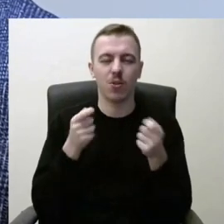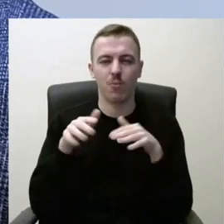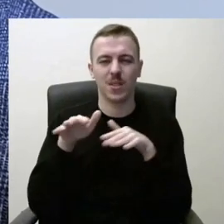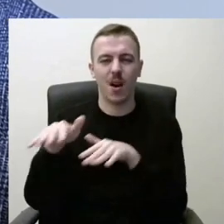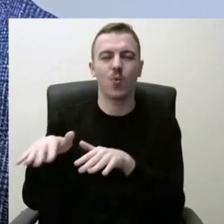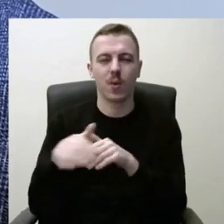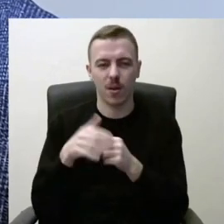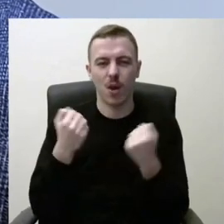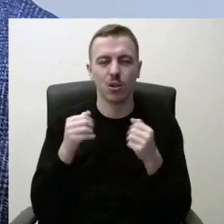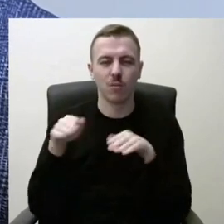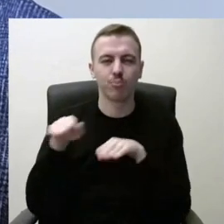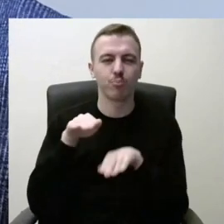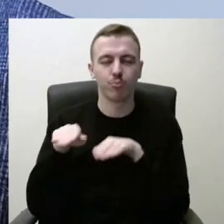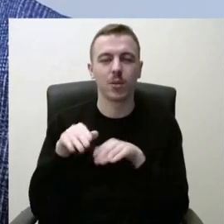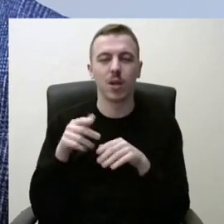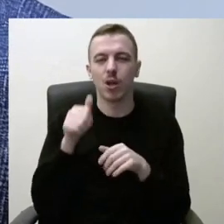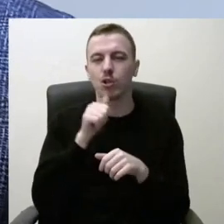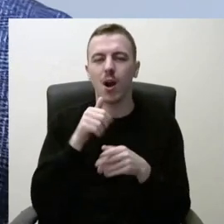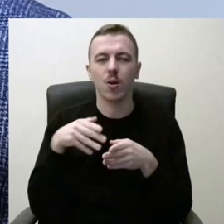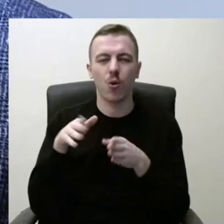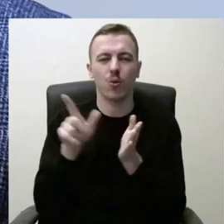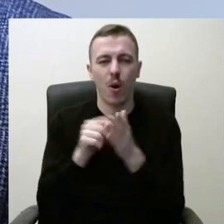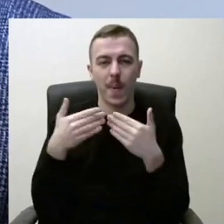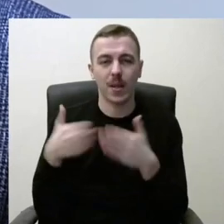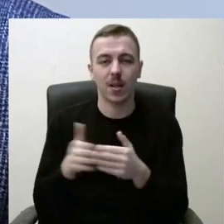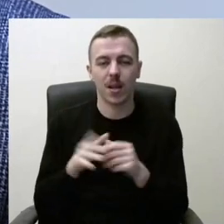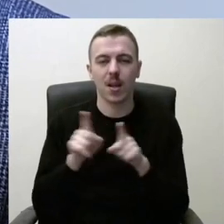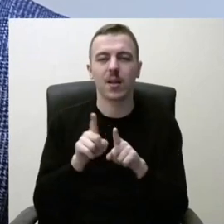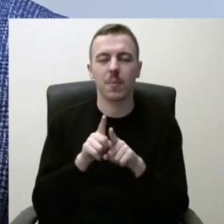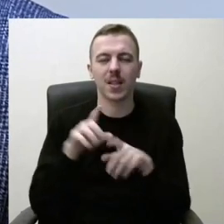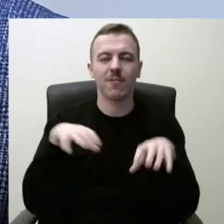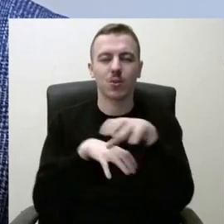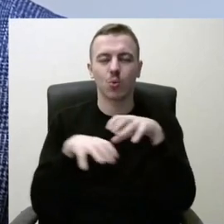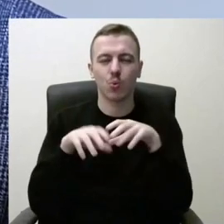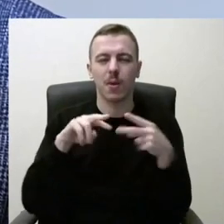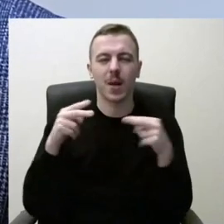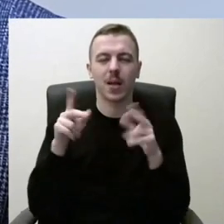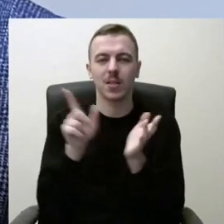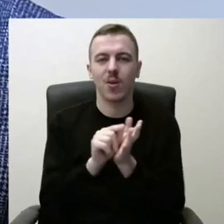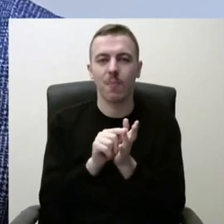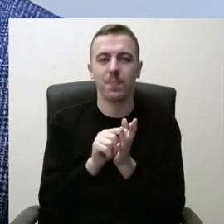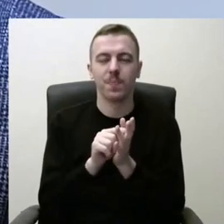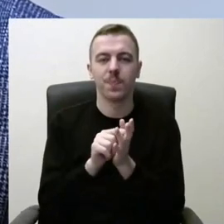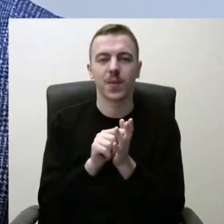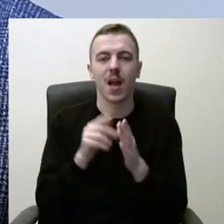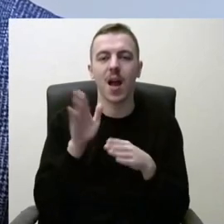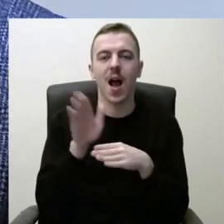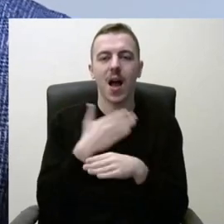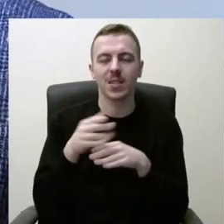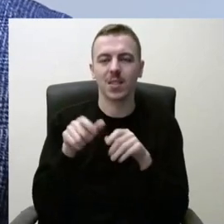būti atidaromi žali koridoriai. Toliau, infrastruktūriniai pakeitimai, tai yra atskiros